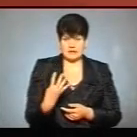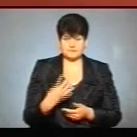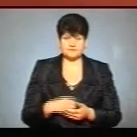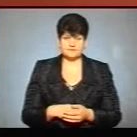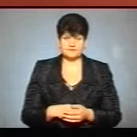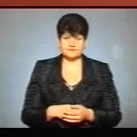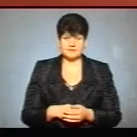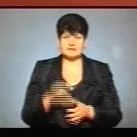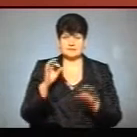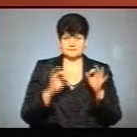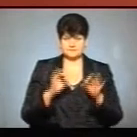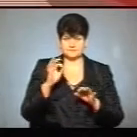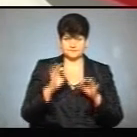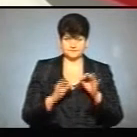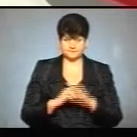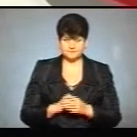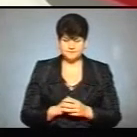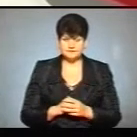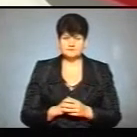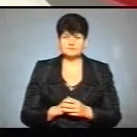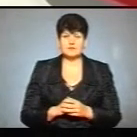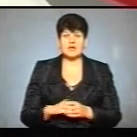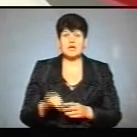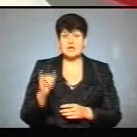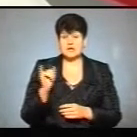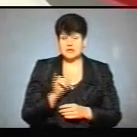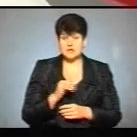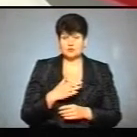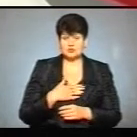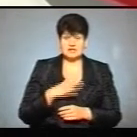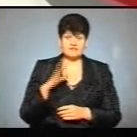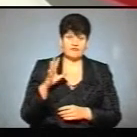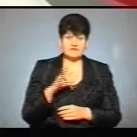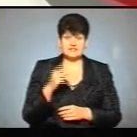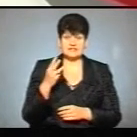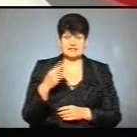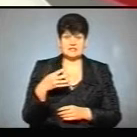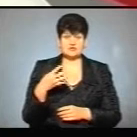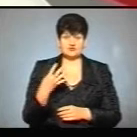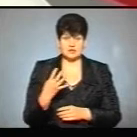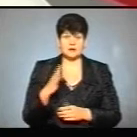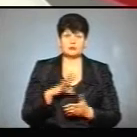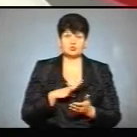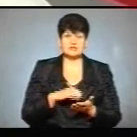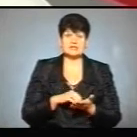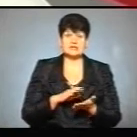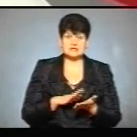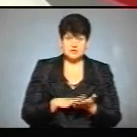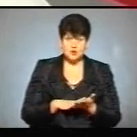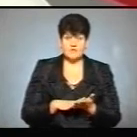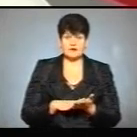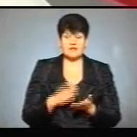34. За квотним принципом. І, власне, в нас всі 34 були зареєстровані, ми квоту виконали,